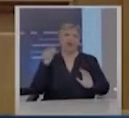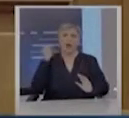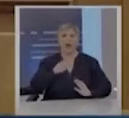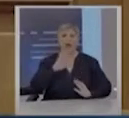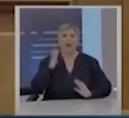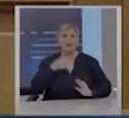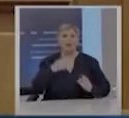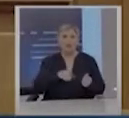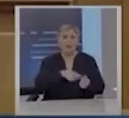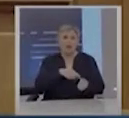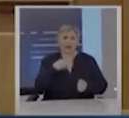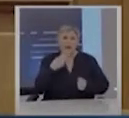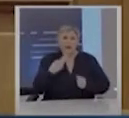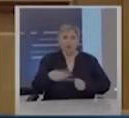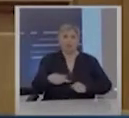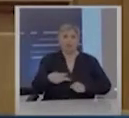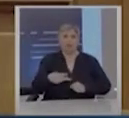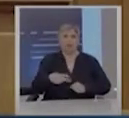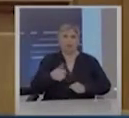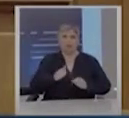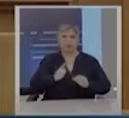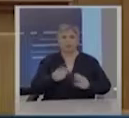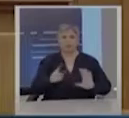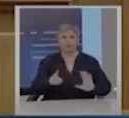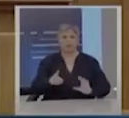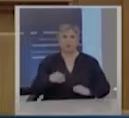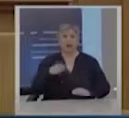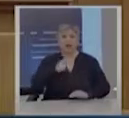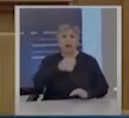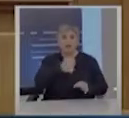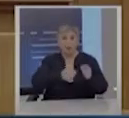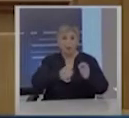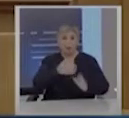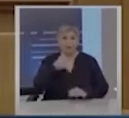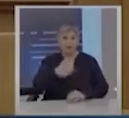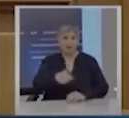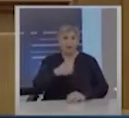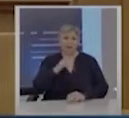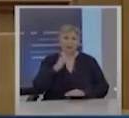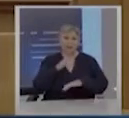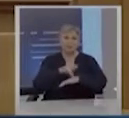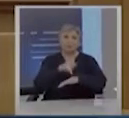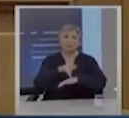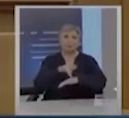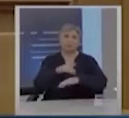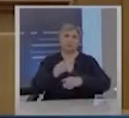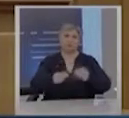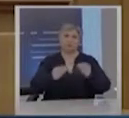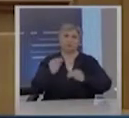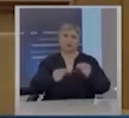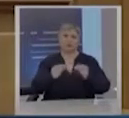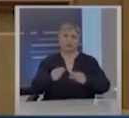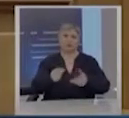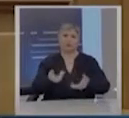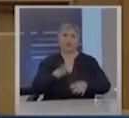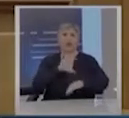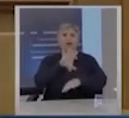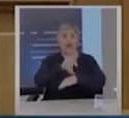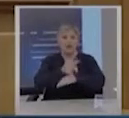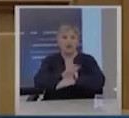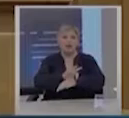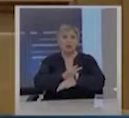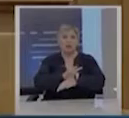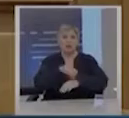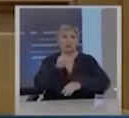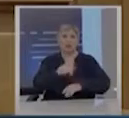αμαρτήματα. Είναι παράνοια. Είναι παράνοια, είναι ψυχιατρική ασθένεια αυτό που